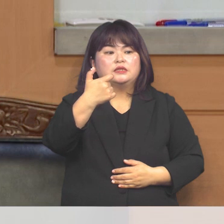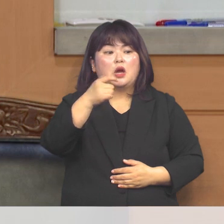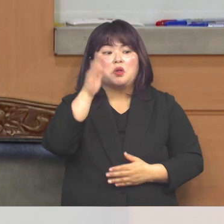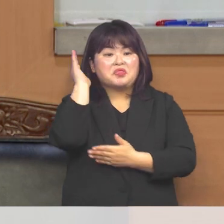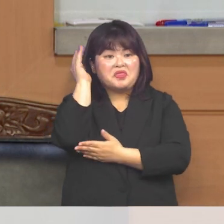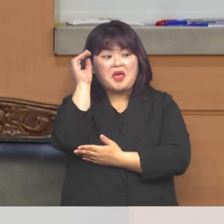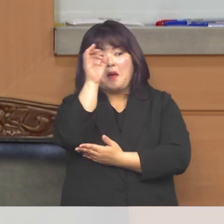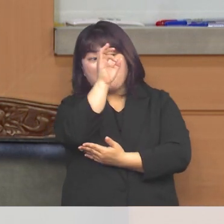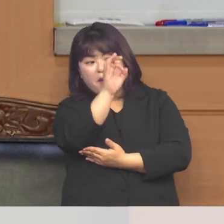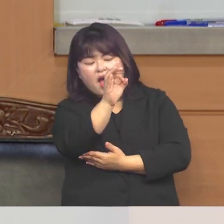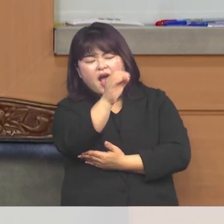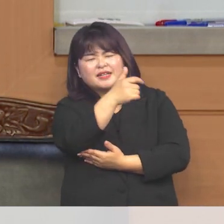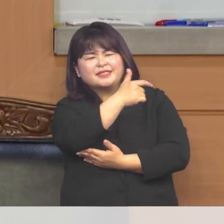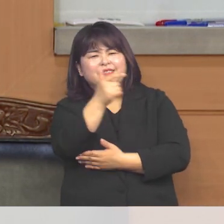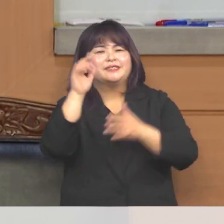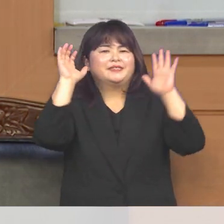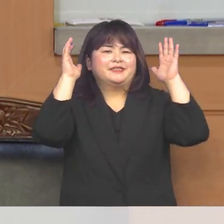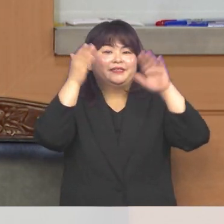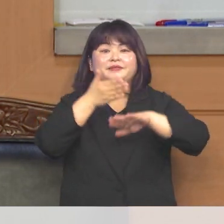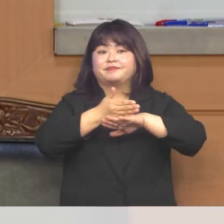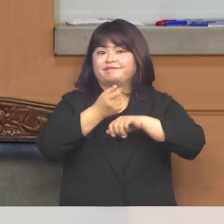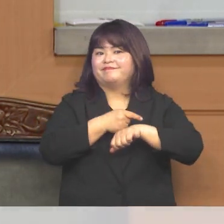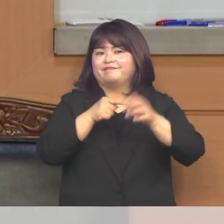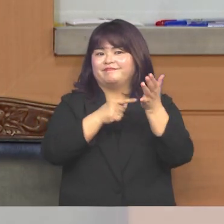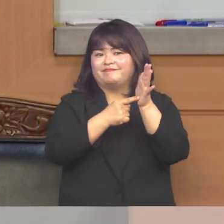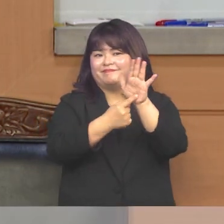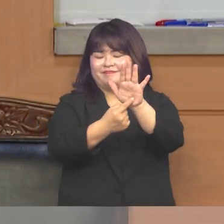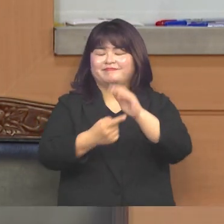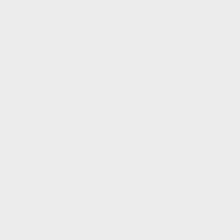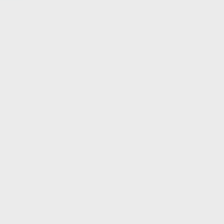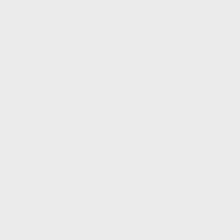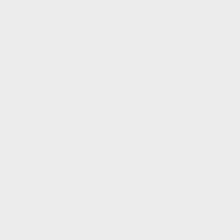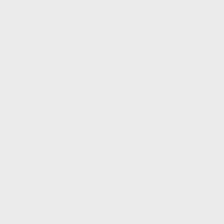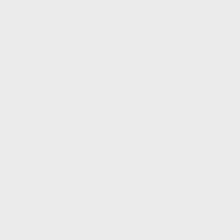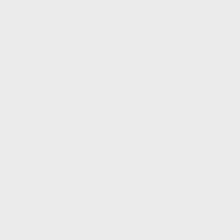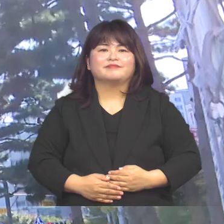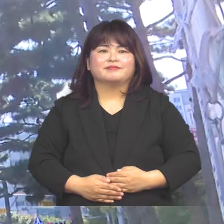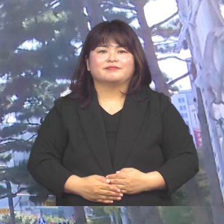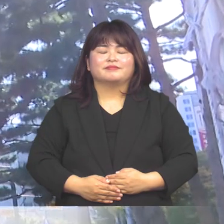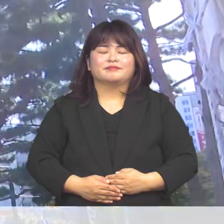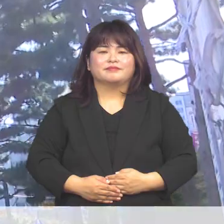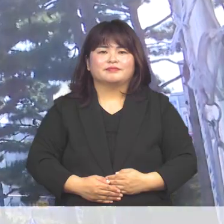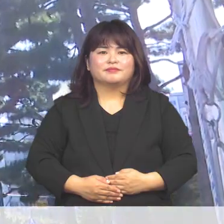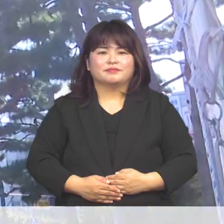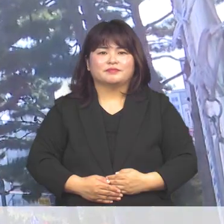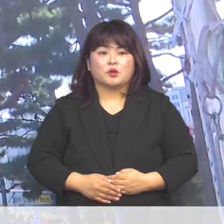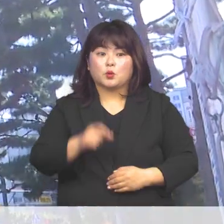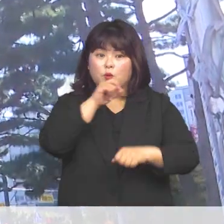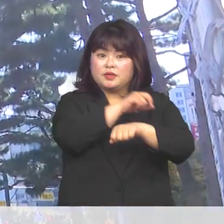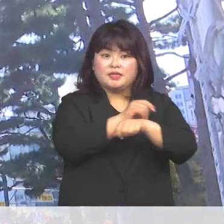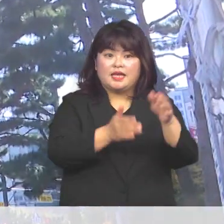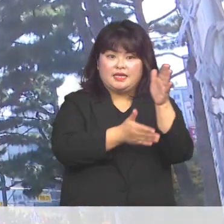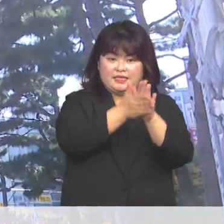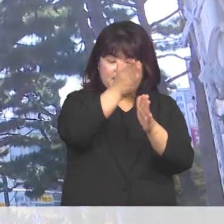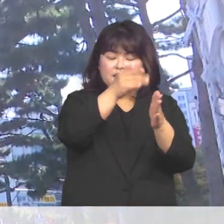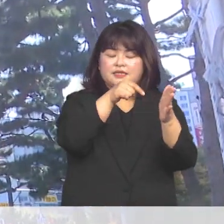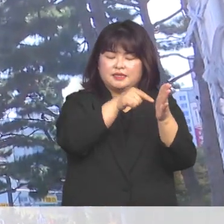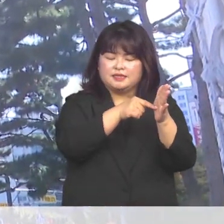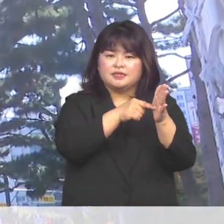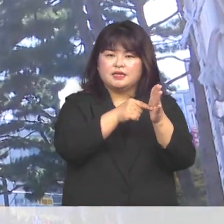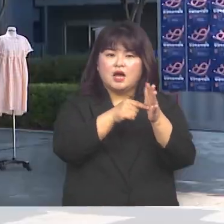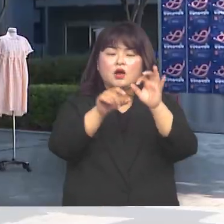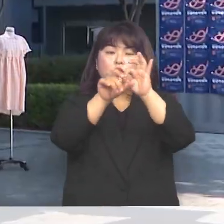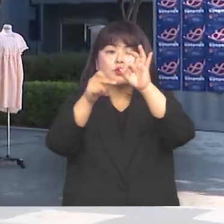특강을 경청 후 큰 박수로 감사의 뜻을 전했습니다. 용인특례시는 21일